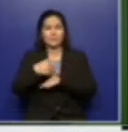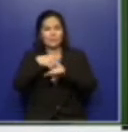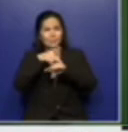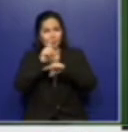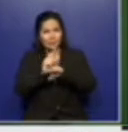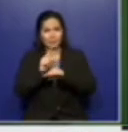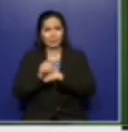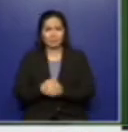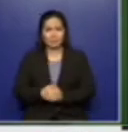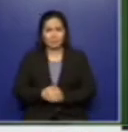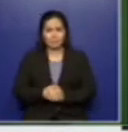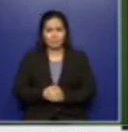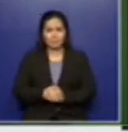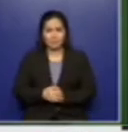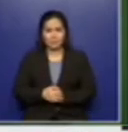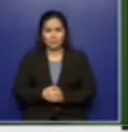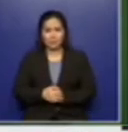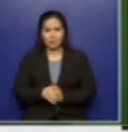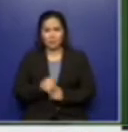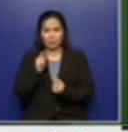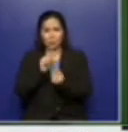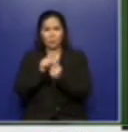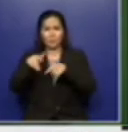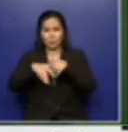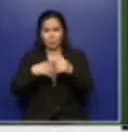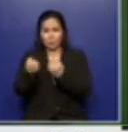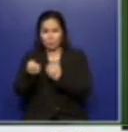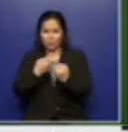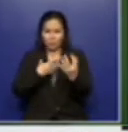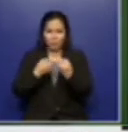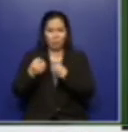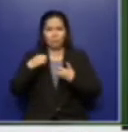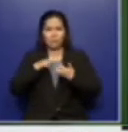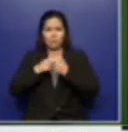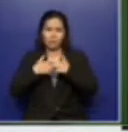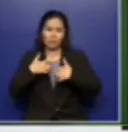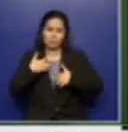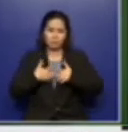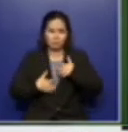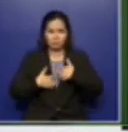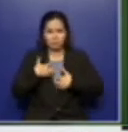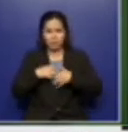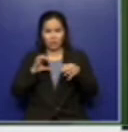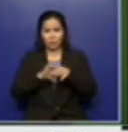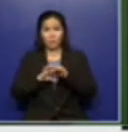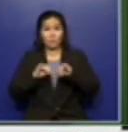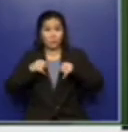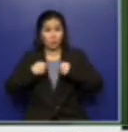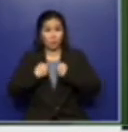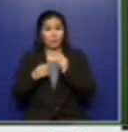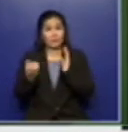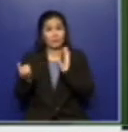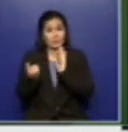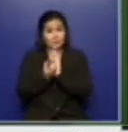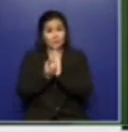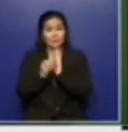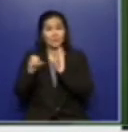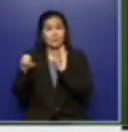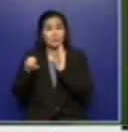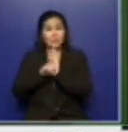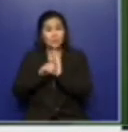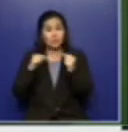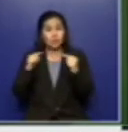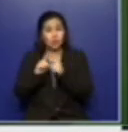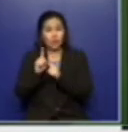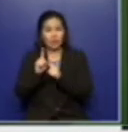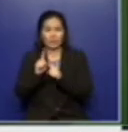ากการไปฟังปัญหาของชาวบ้านในการที่จะออกเอกสารสิทธิ์ให้แก่ชาวบ้านมีปัญห